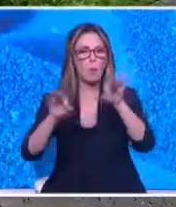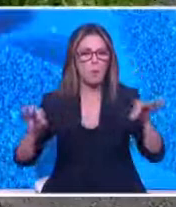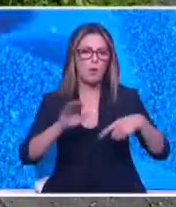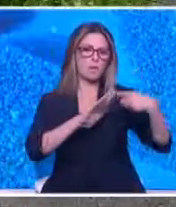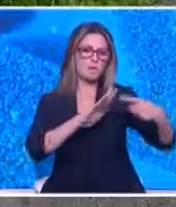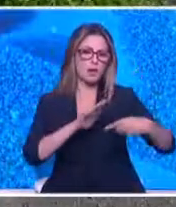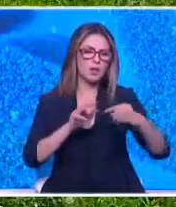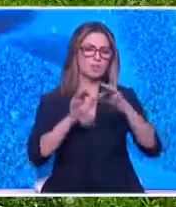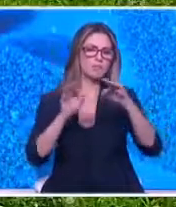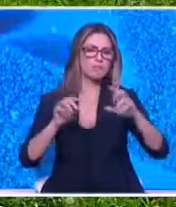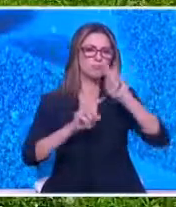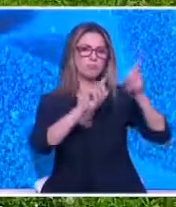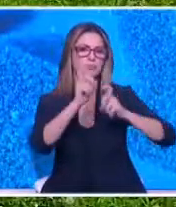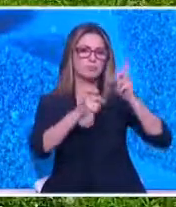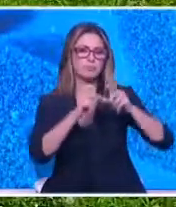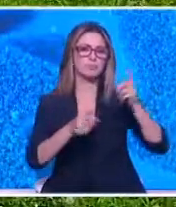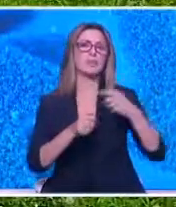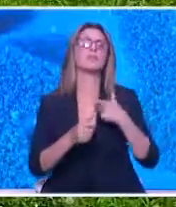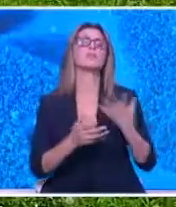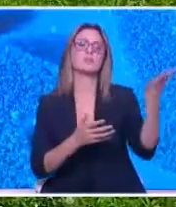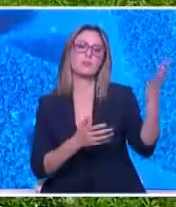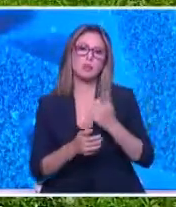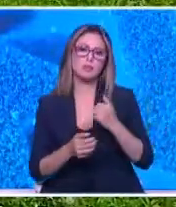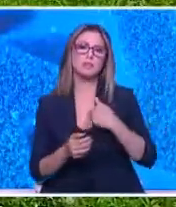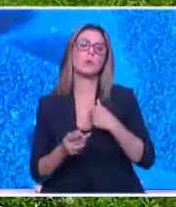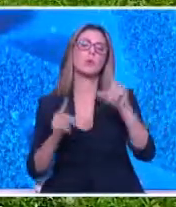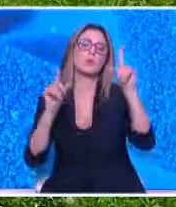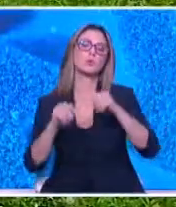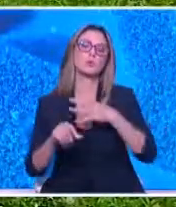ve kayış kullanarak neredeyse 6 kat daha ucuza mal ettim.